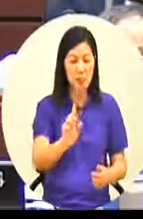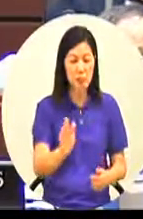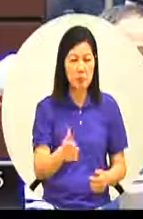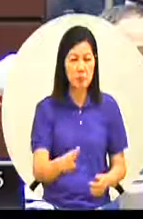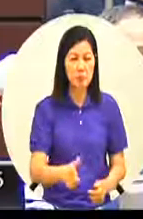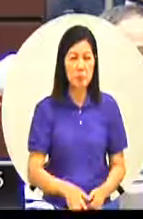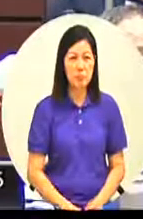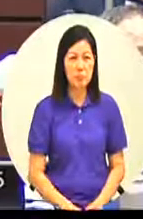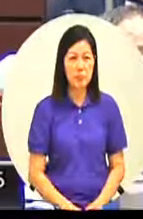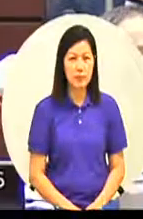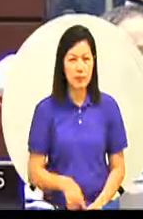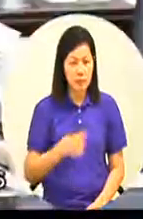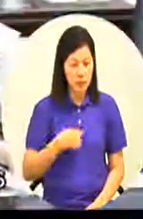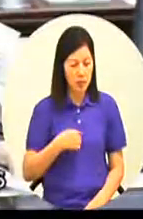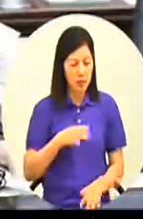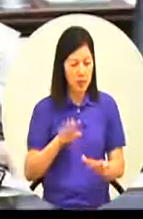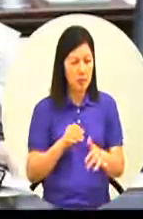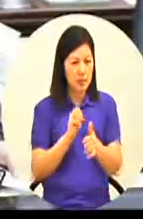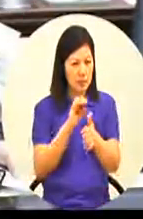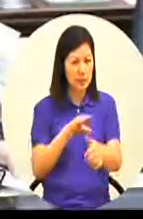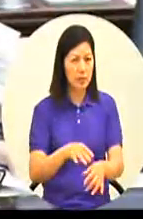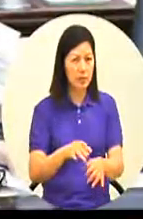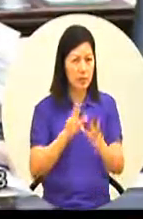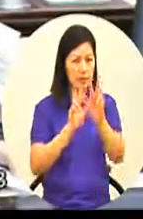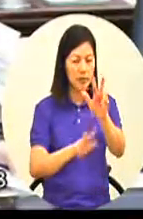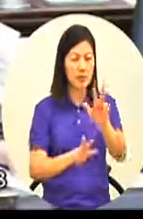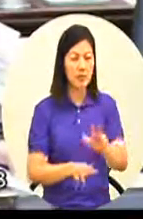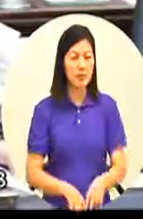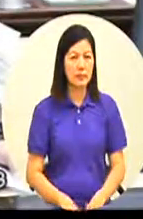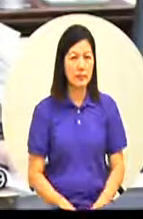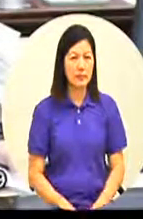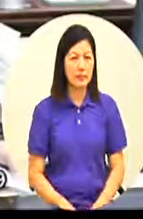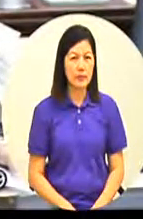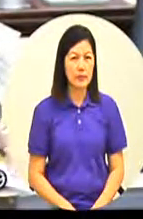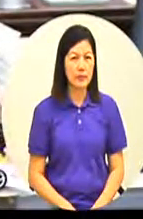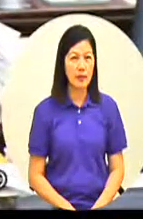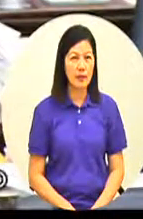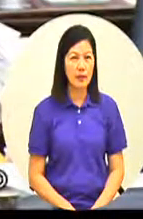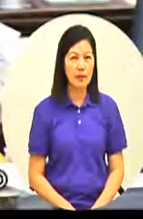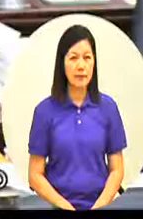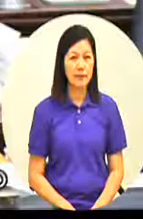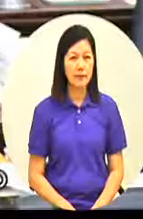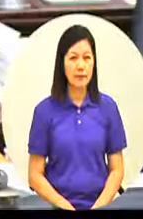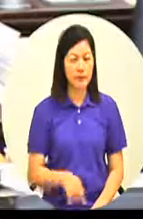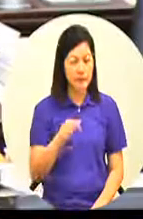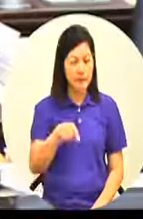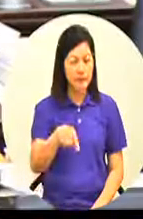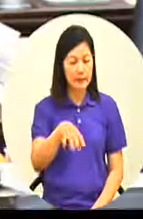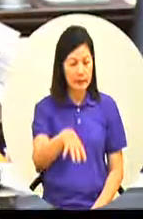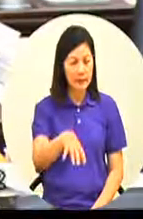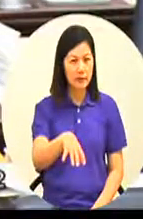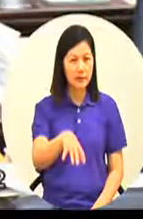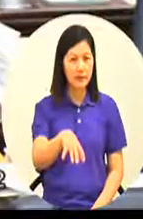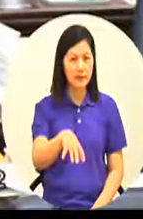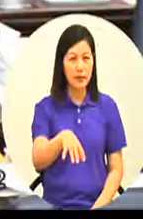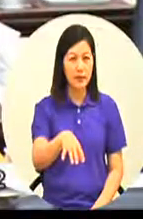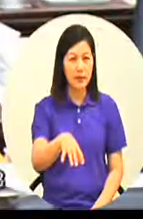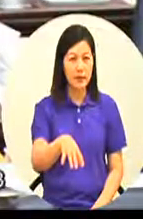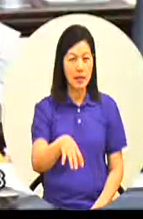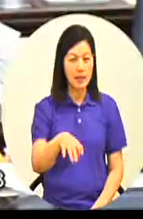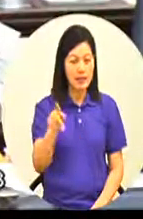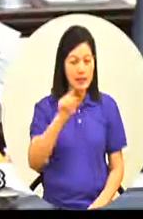而且我讲一个更白话一点啊，就像我刚去请教张局长的一样啊，比如说在这个地方，好，我们现在透过